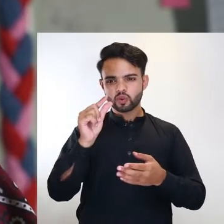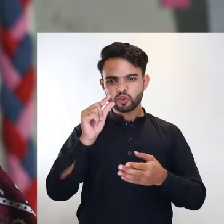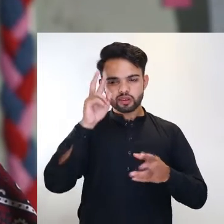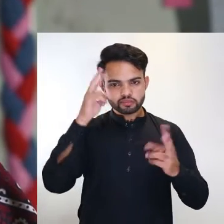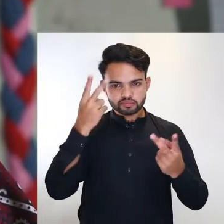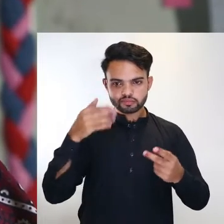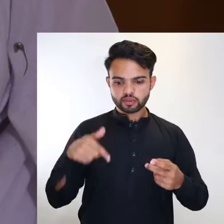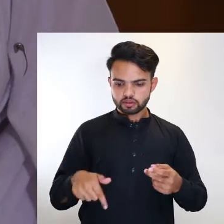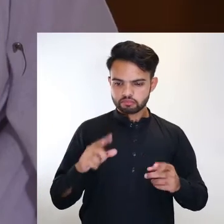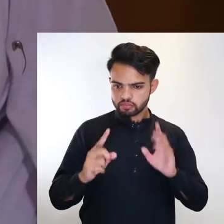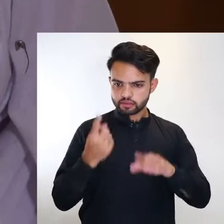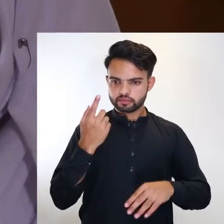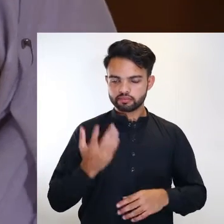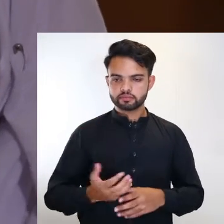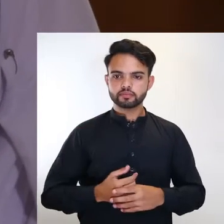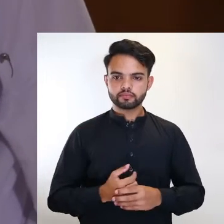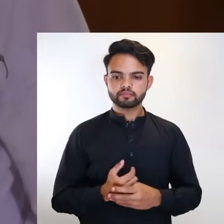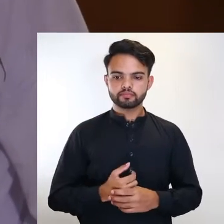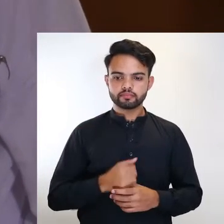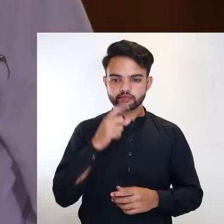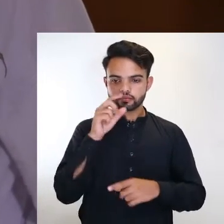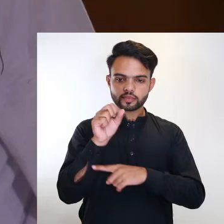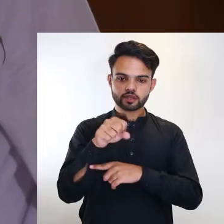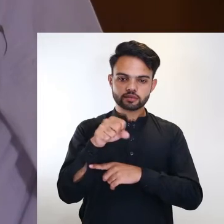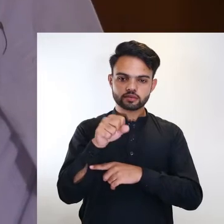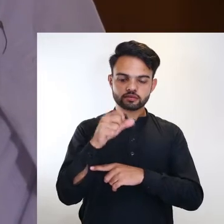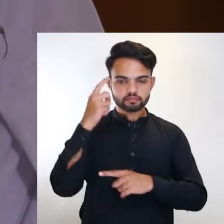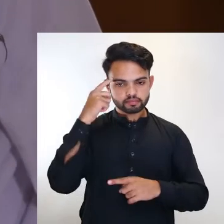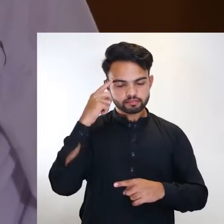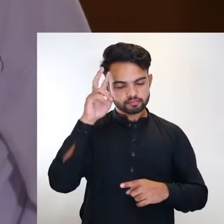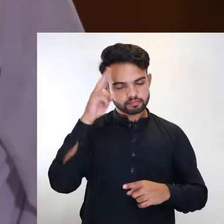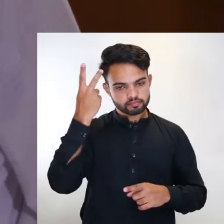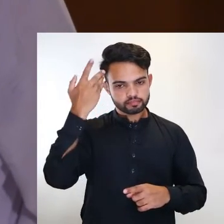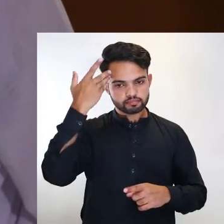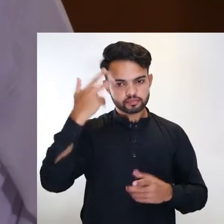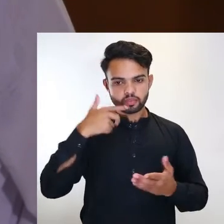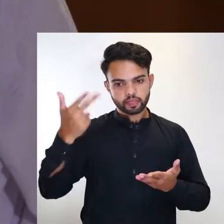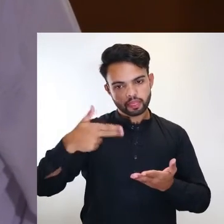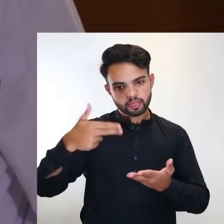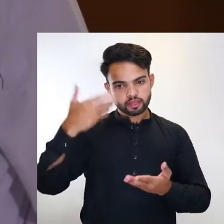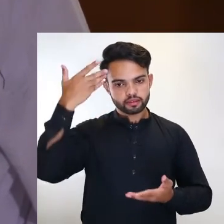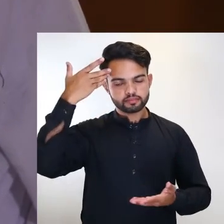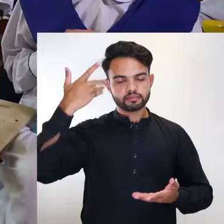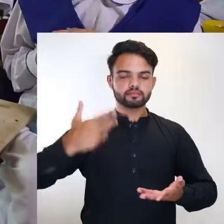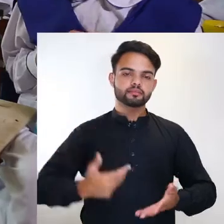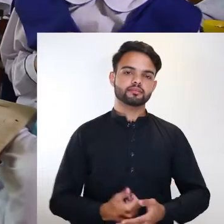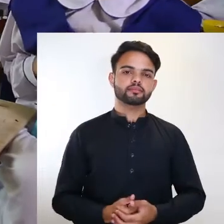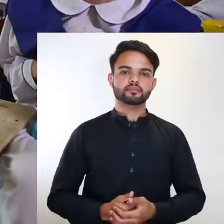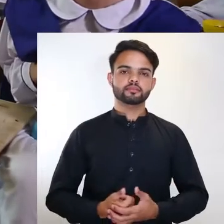नहीं, है ना सारा? जी मैडम, मैं ड्राइंग कर रही थी।